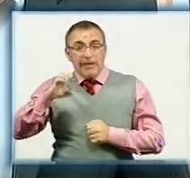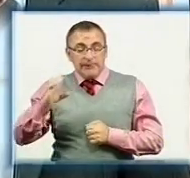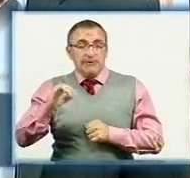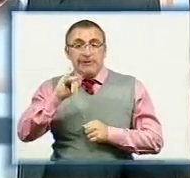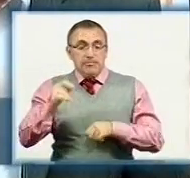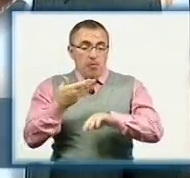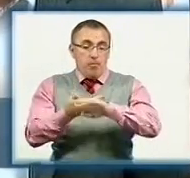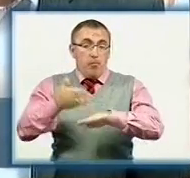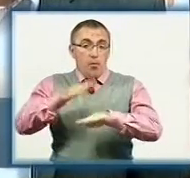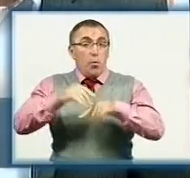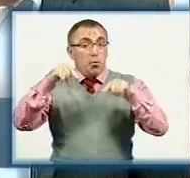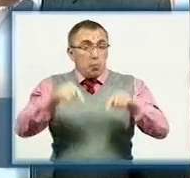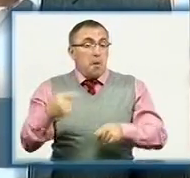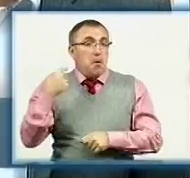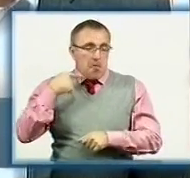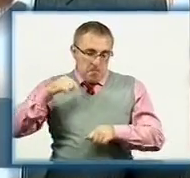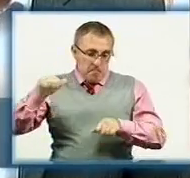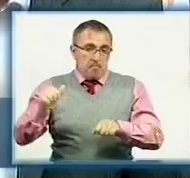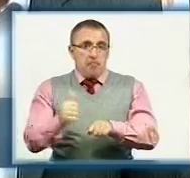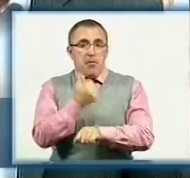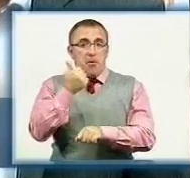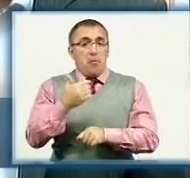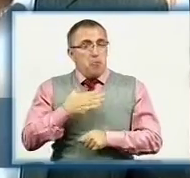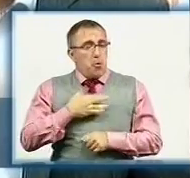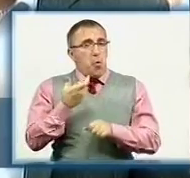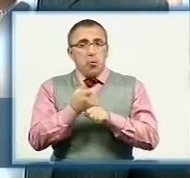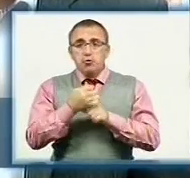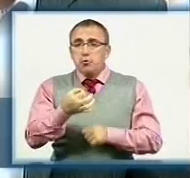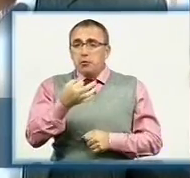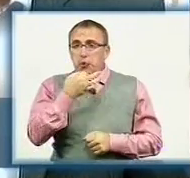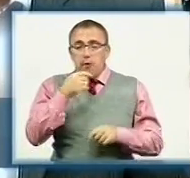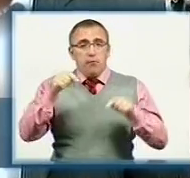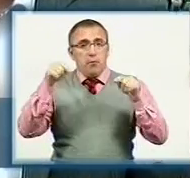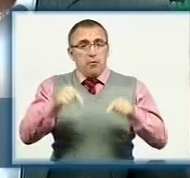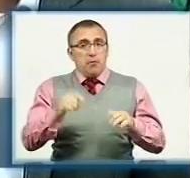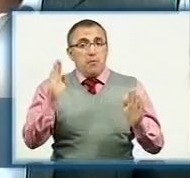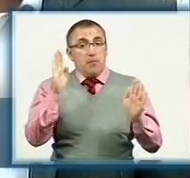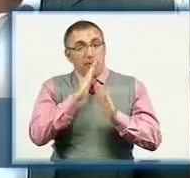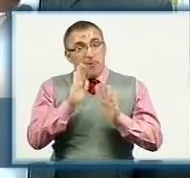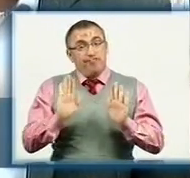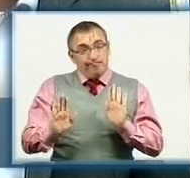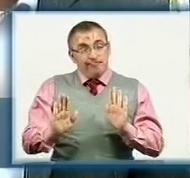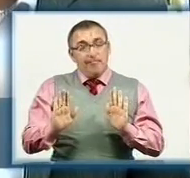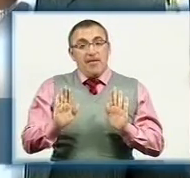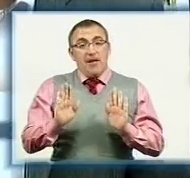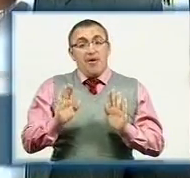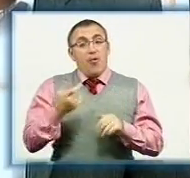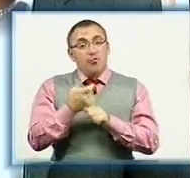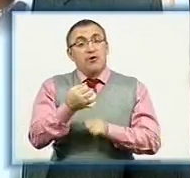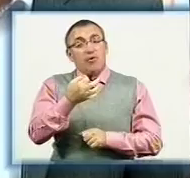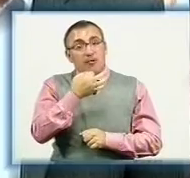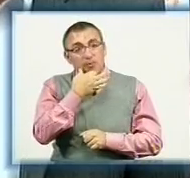Тут в Кіровограді, да, перший раз. Ну, мені дуже подобається, тут погода не така. Але дуже подобається мені,